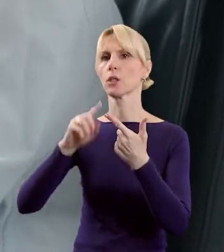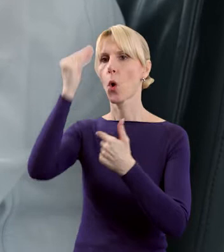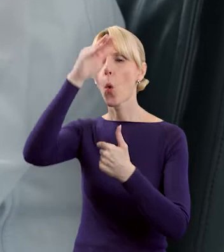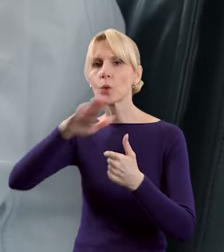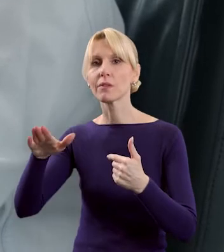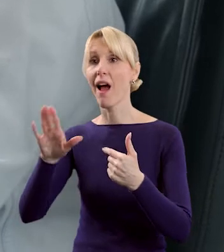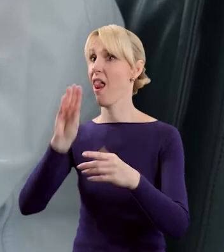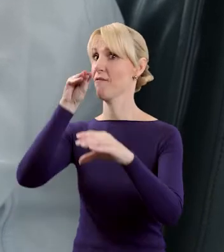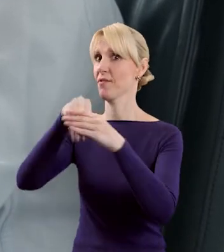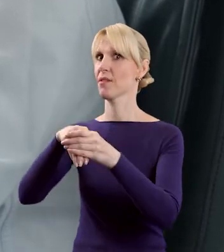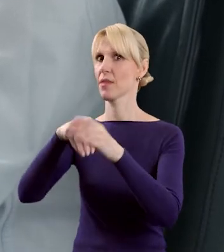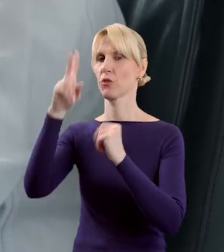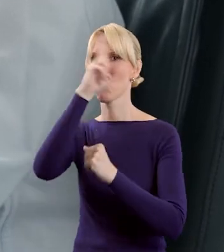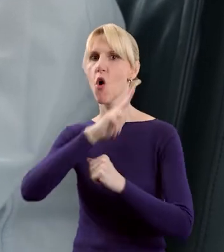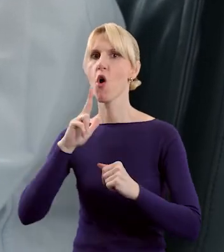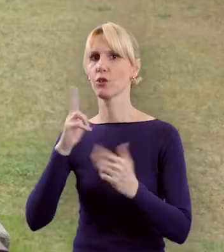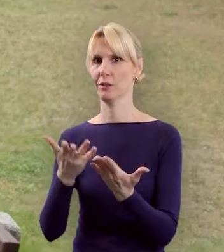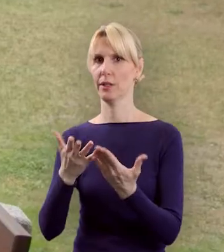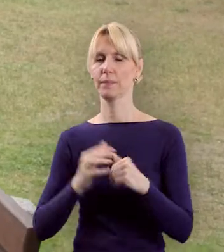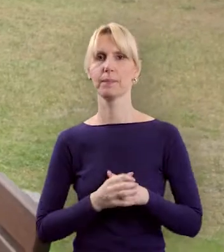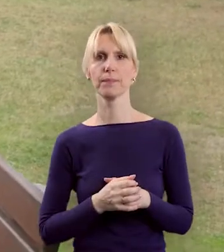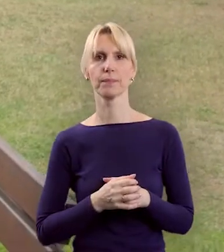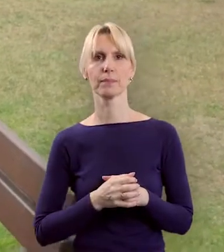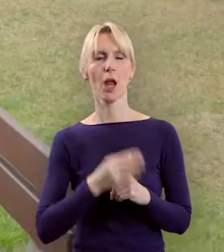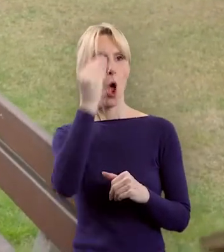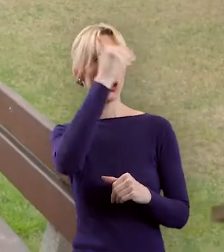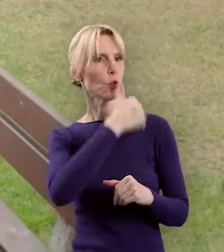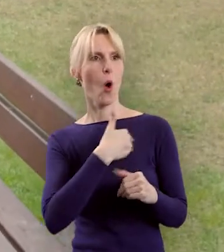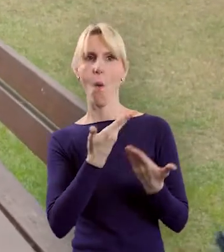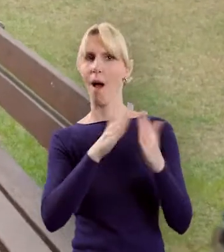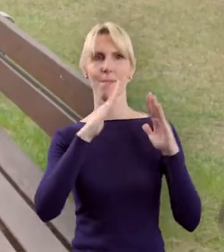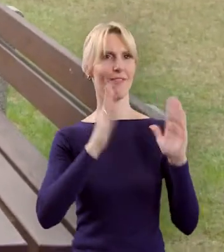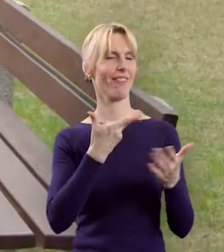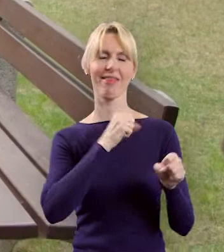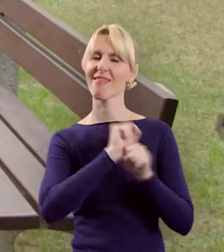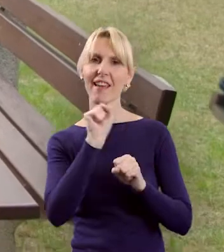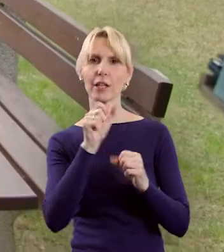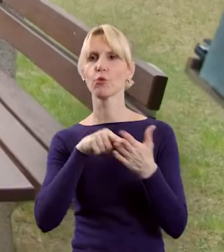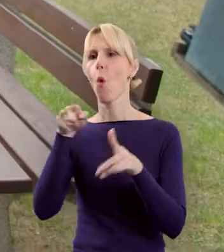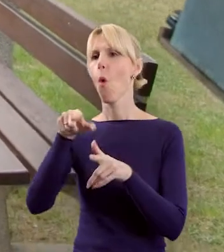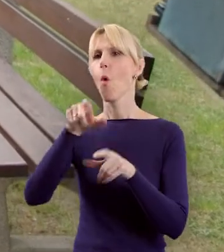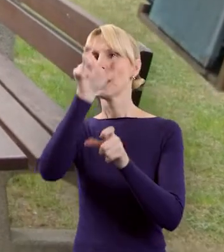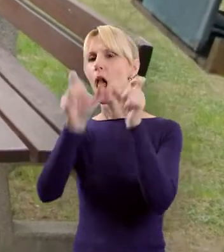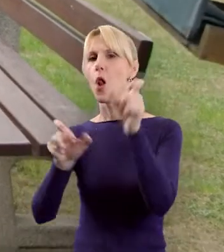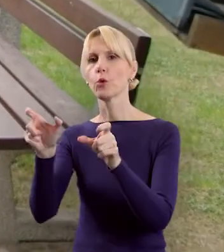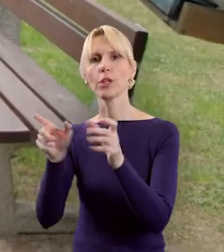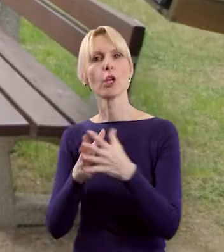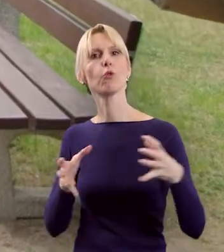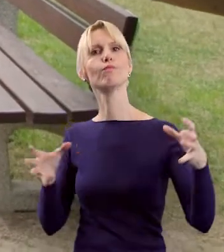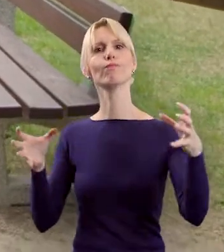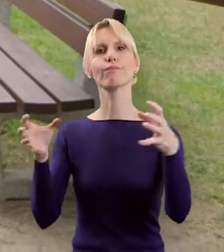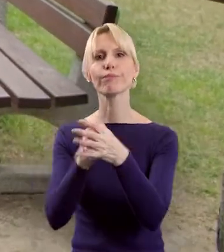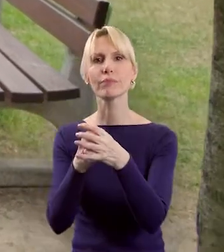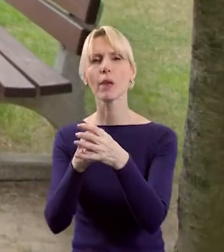uczniowie i ich rodzice. To jest cały zespół. Szkoła to nie budynek. Szkoła to ludzie. I tutaj w tym miejscu zebrało się